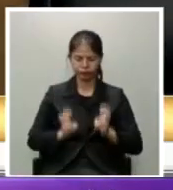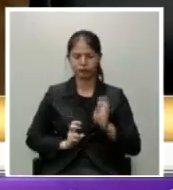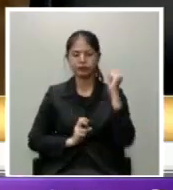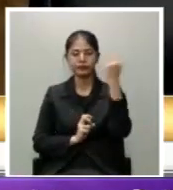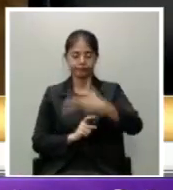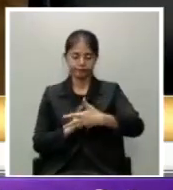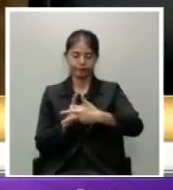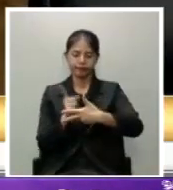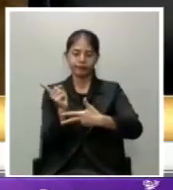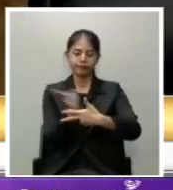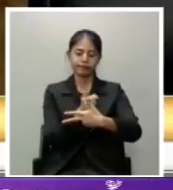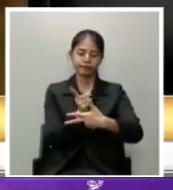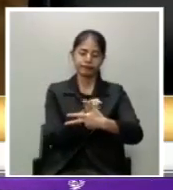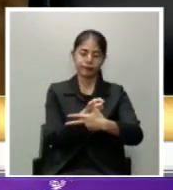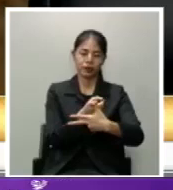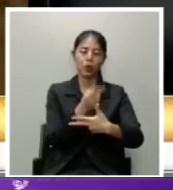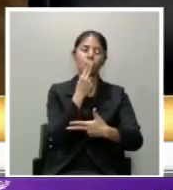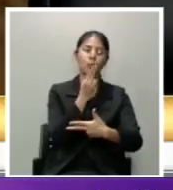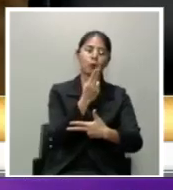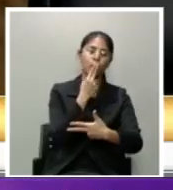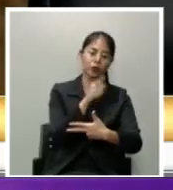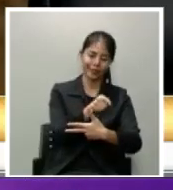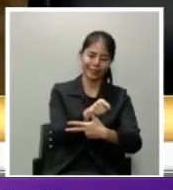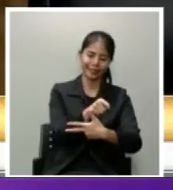1เรื่องบุรีฟิลิปมอริส